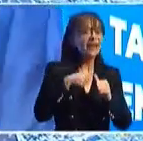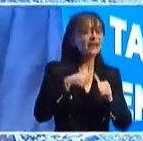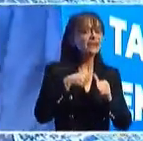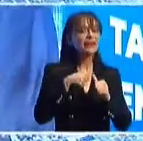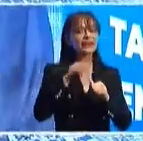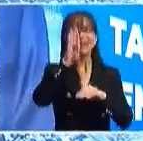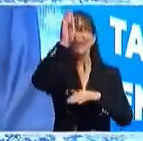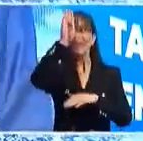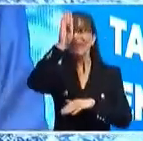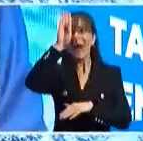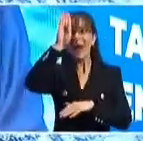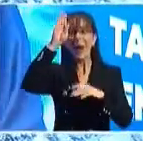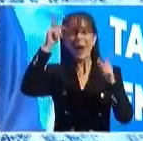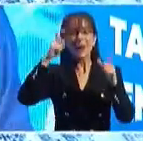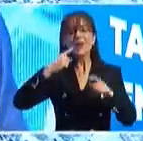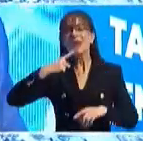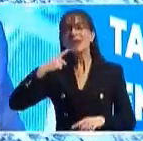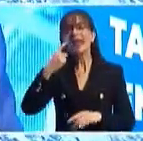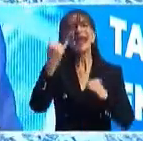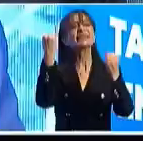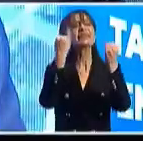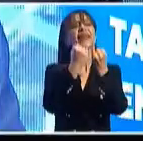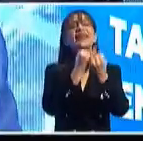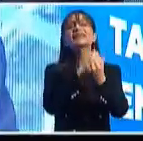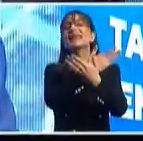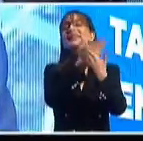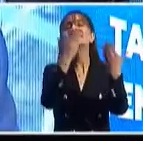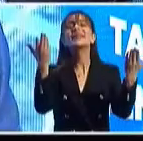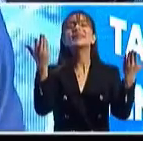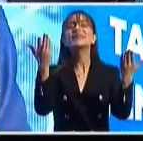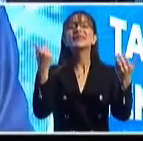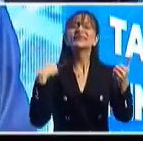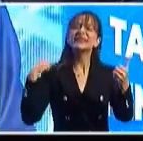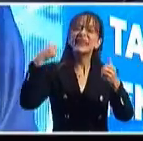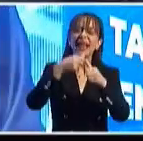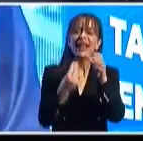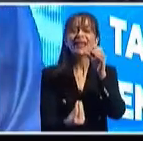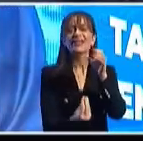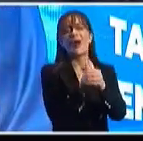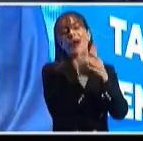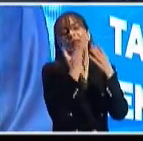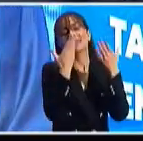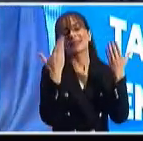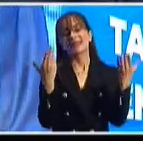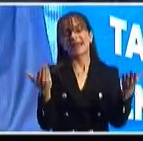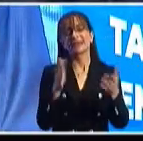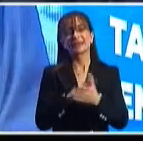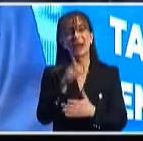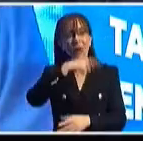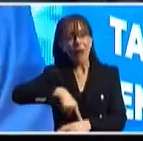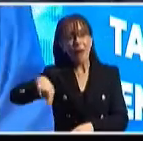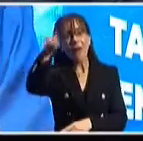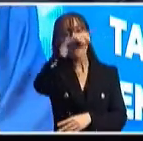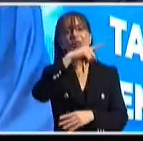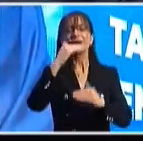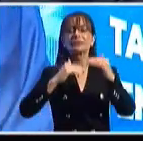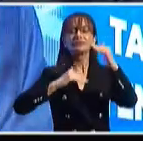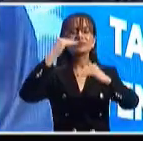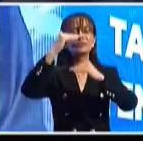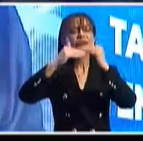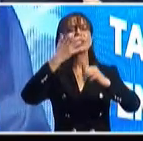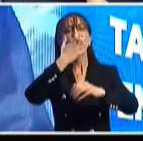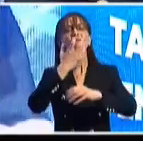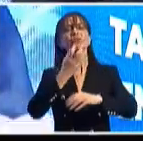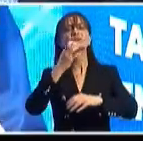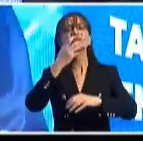diyen kardeşlerimizin ellerinde yeniden doğacak ve onlar hafriyat döksünler.